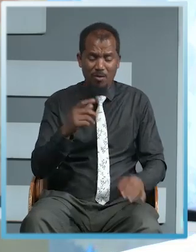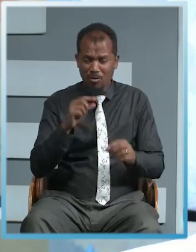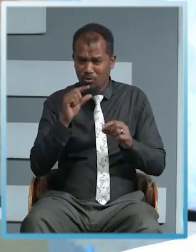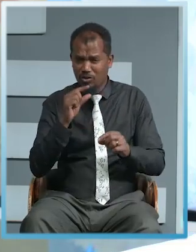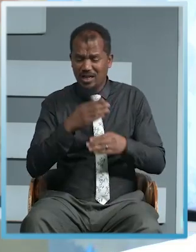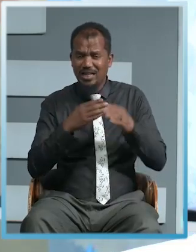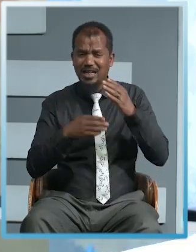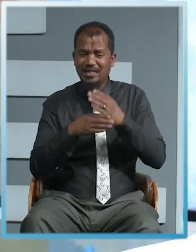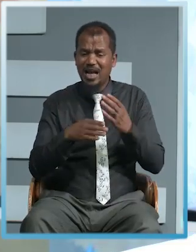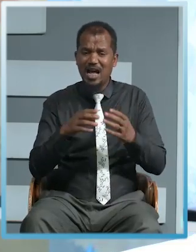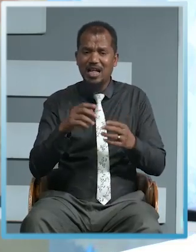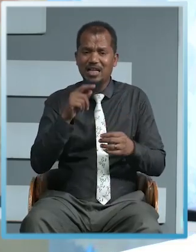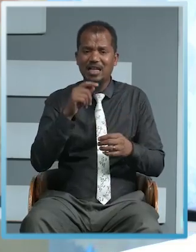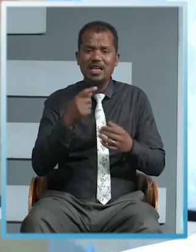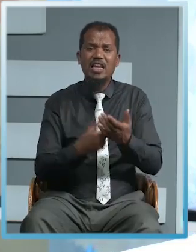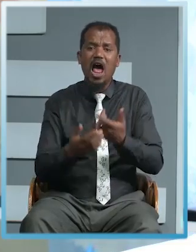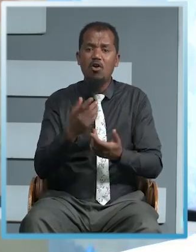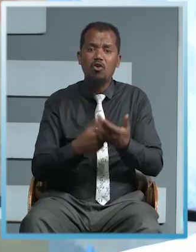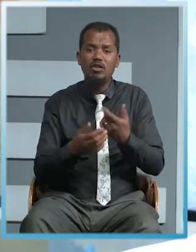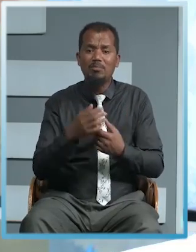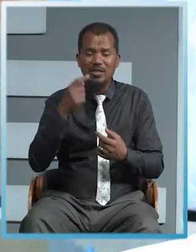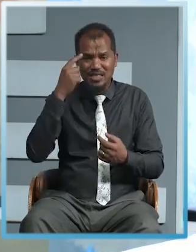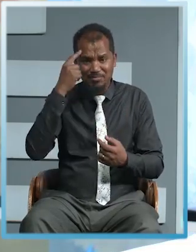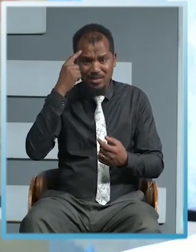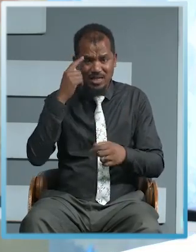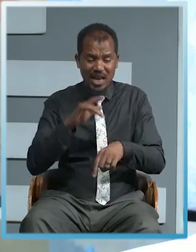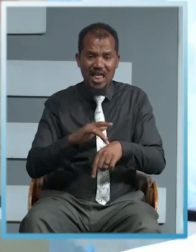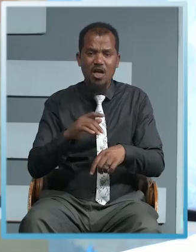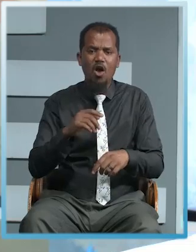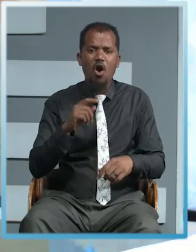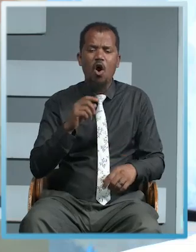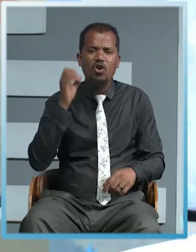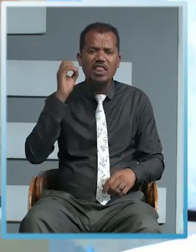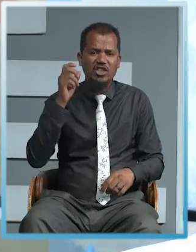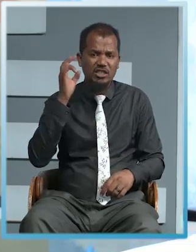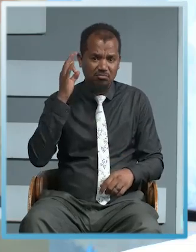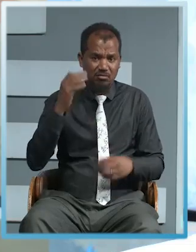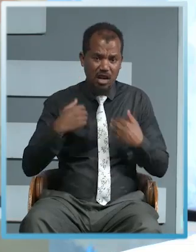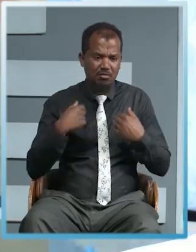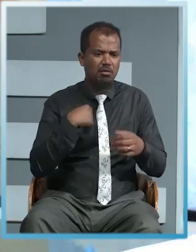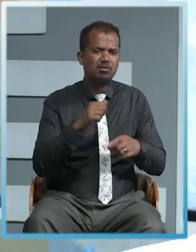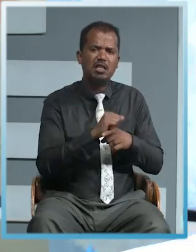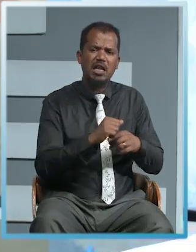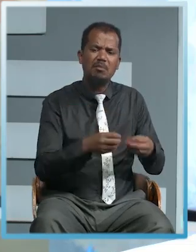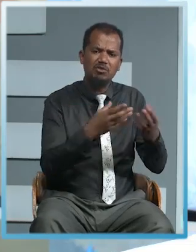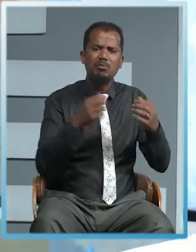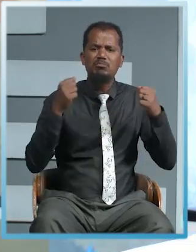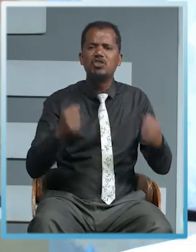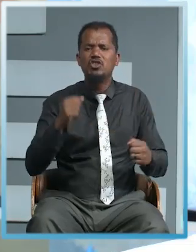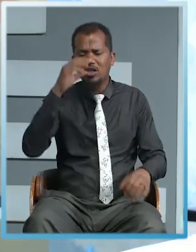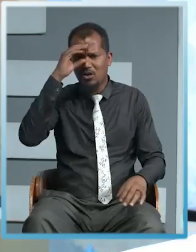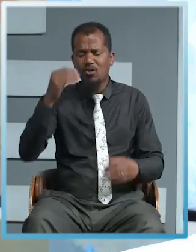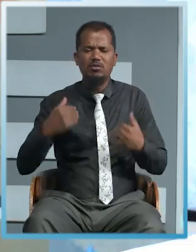ደረጃ በዲያሎግ ሜቶዶሎጂ ፕሪንሲፕል ምናምን ላይ ኦሪንቴሽን ያለን በዛ ላይ ማሰልጠን ምናምን የምንችል